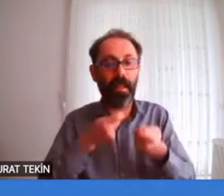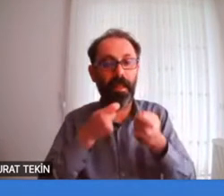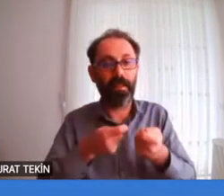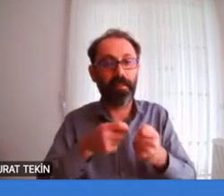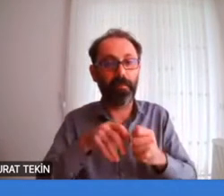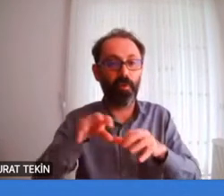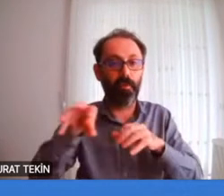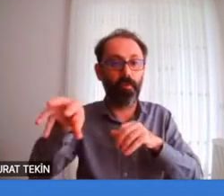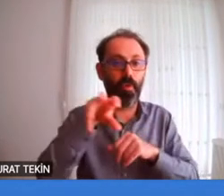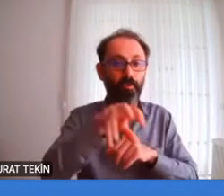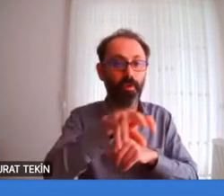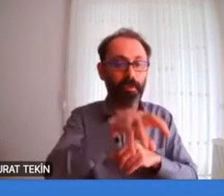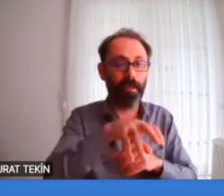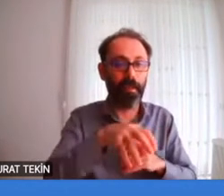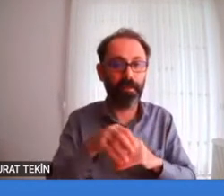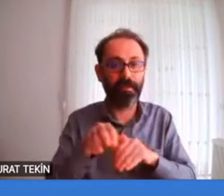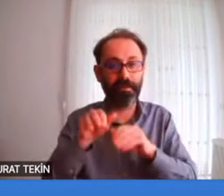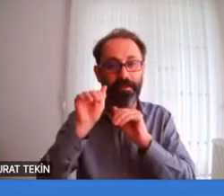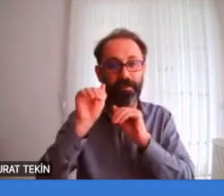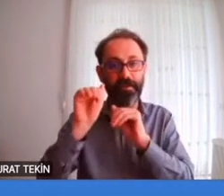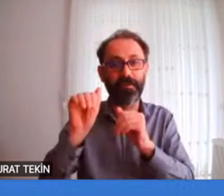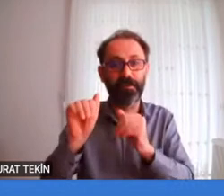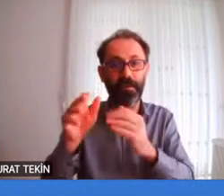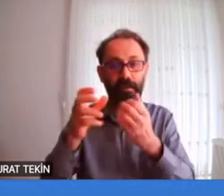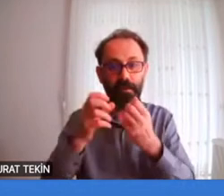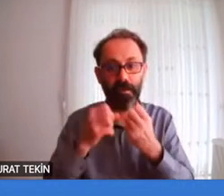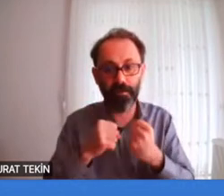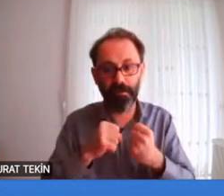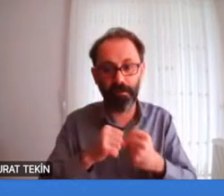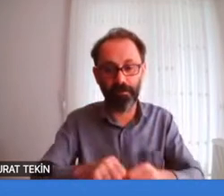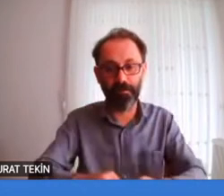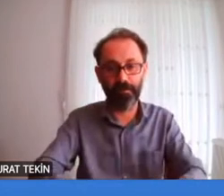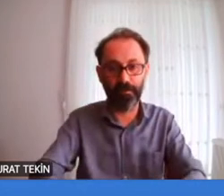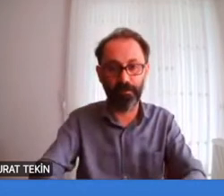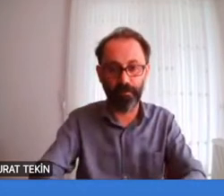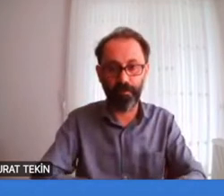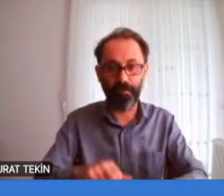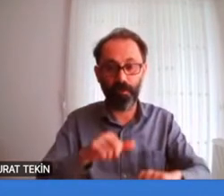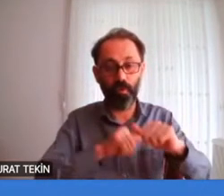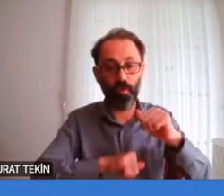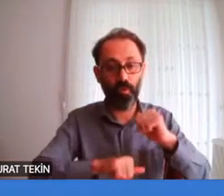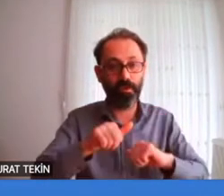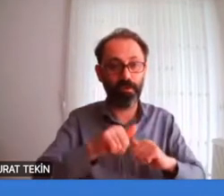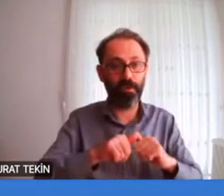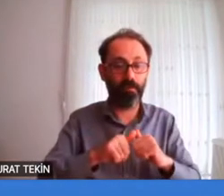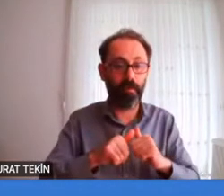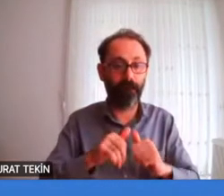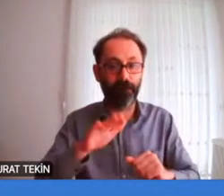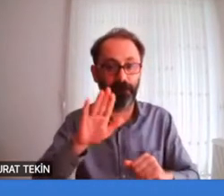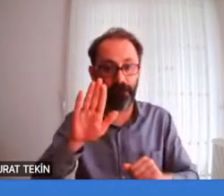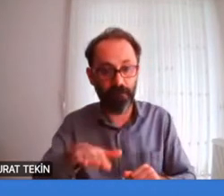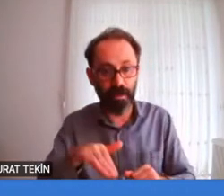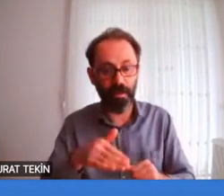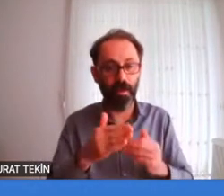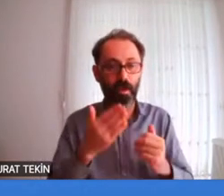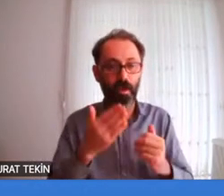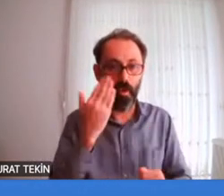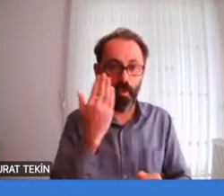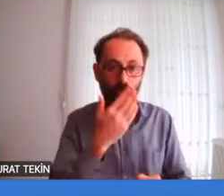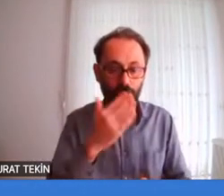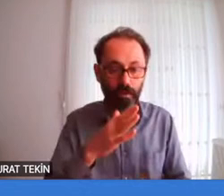öğrencilerini anlatamamışken biz burada işte üniversitelerimiz, okullarımız, basınımız, spor